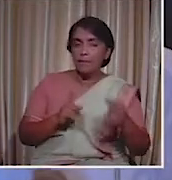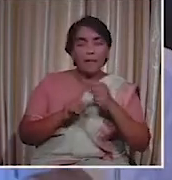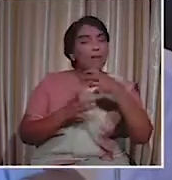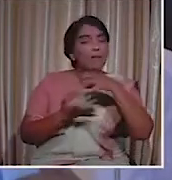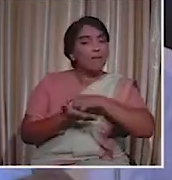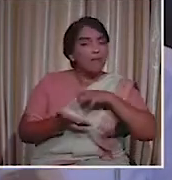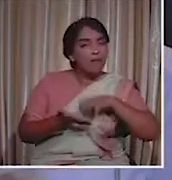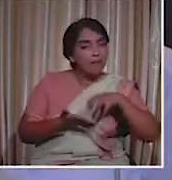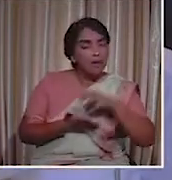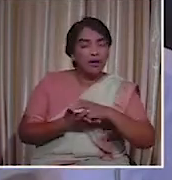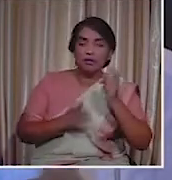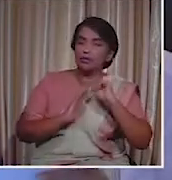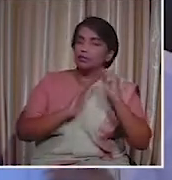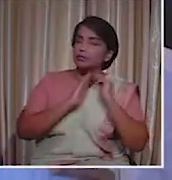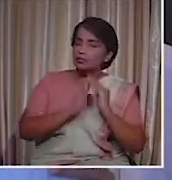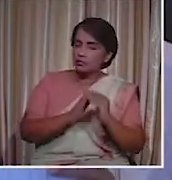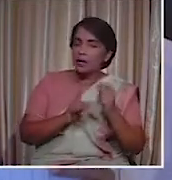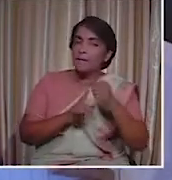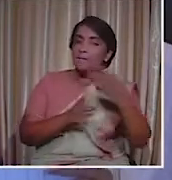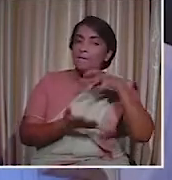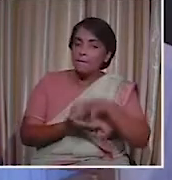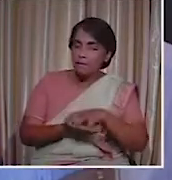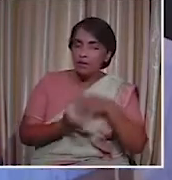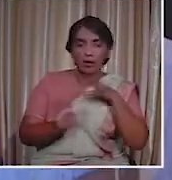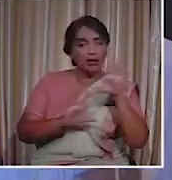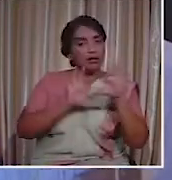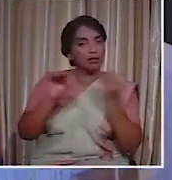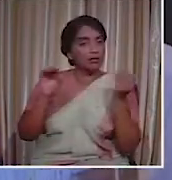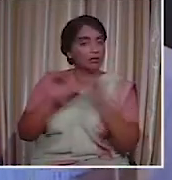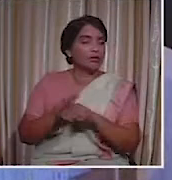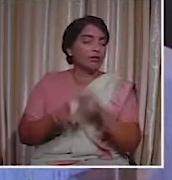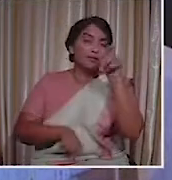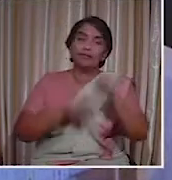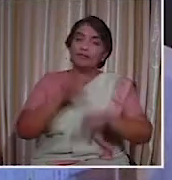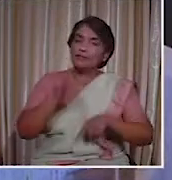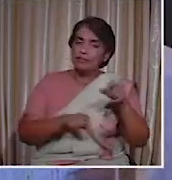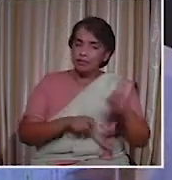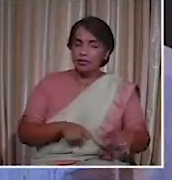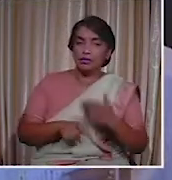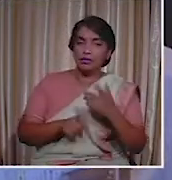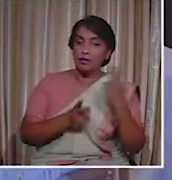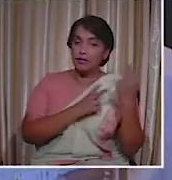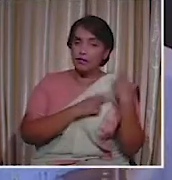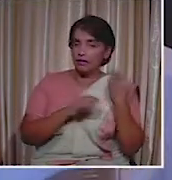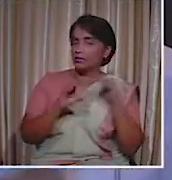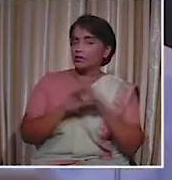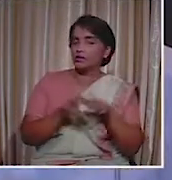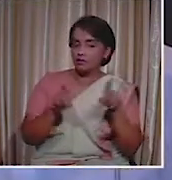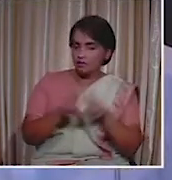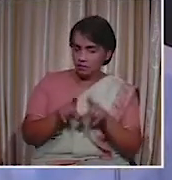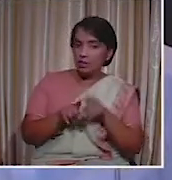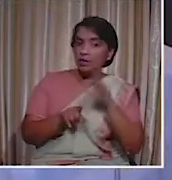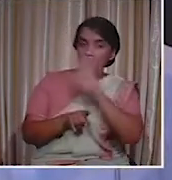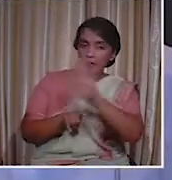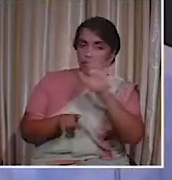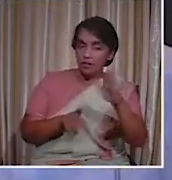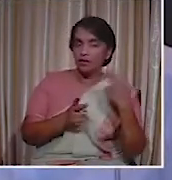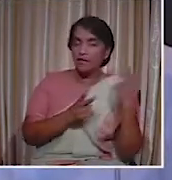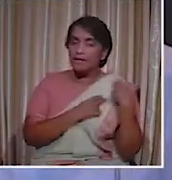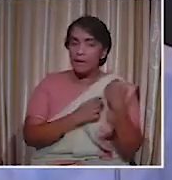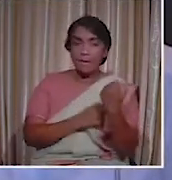පාලන ආයතනවලට පළාත් සභාවට තේරීපත්ව ඇති නියෝජිතයන් නිලතර දැරීම හා ඔවුන් වෙත පැවරී